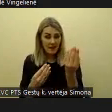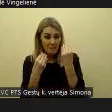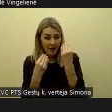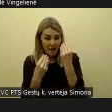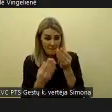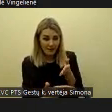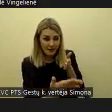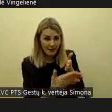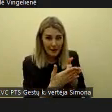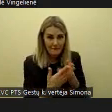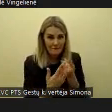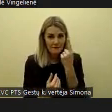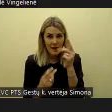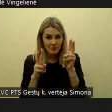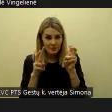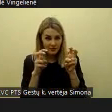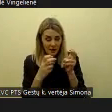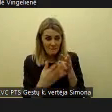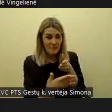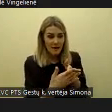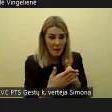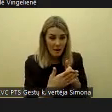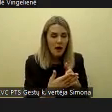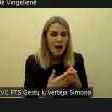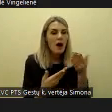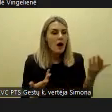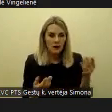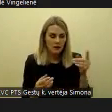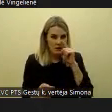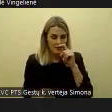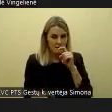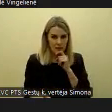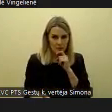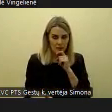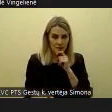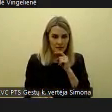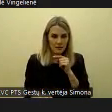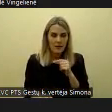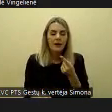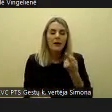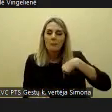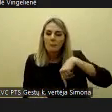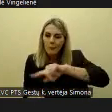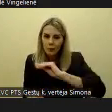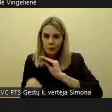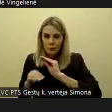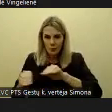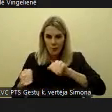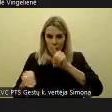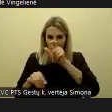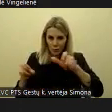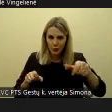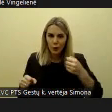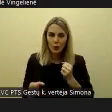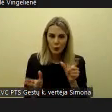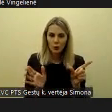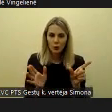viena tema. Jie turėtų tą suprasti, tai yra mūsų užduotis. Taigi, jie